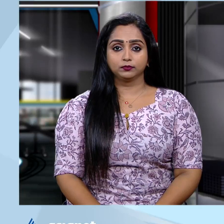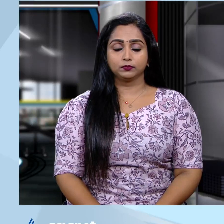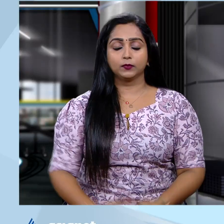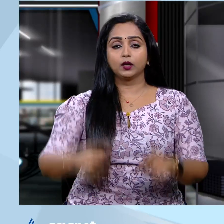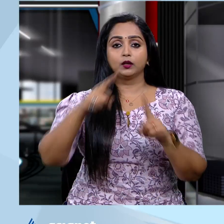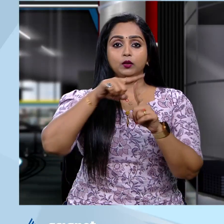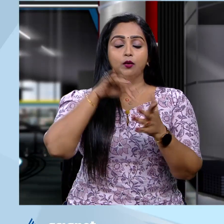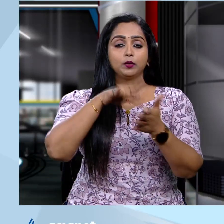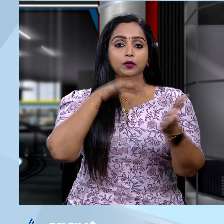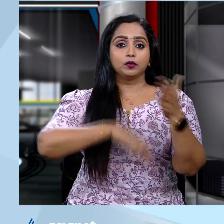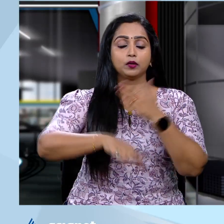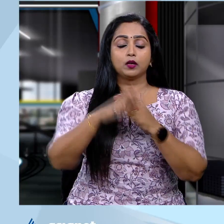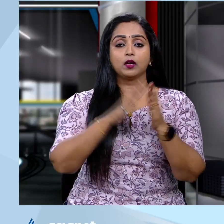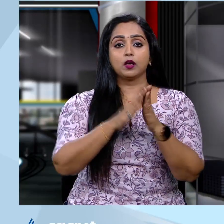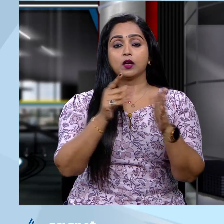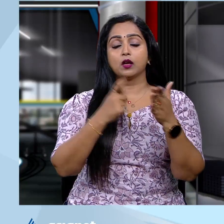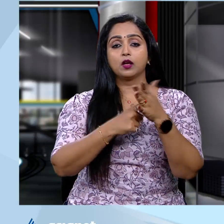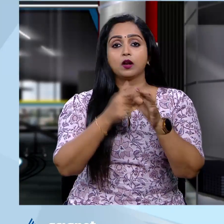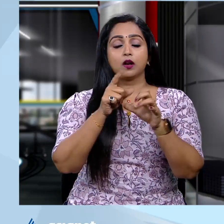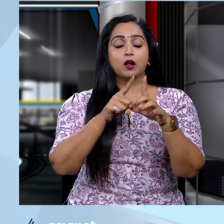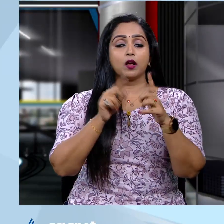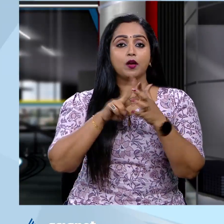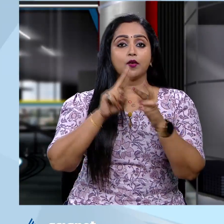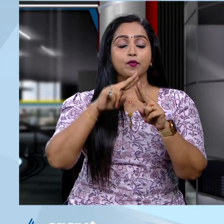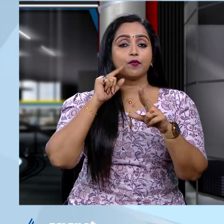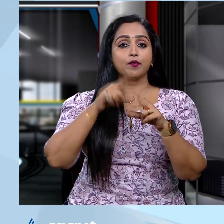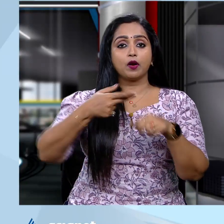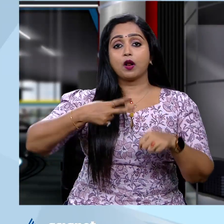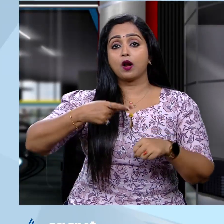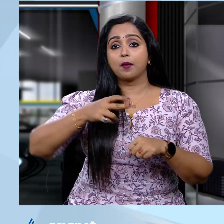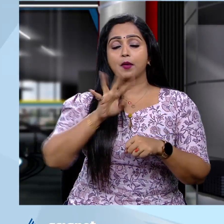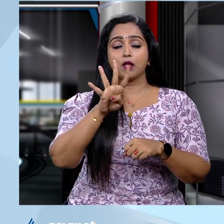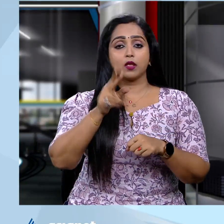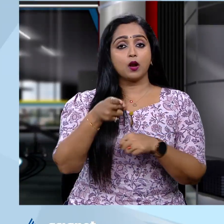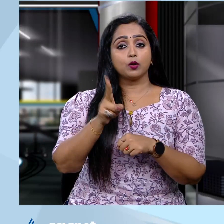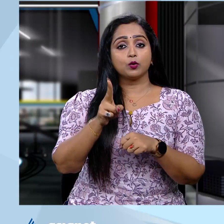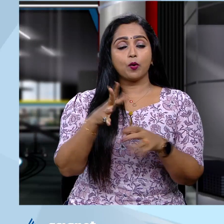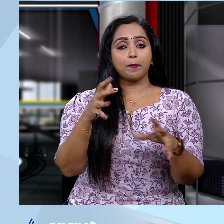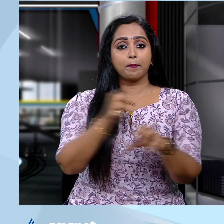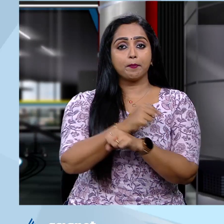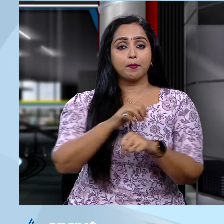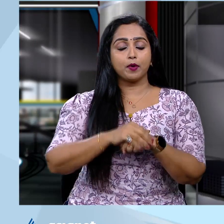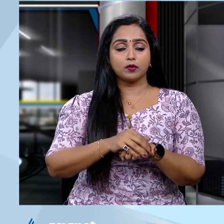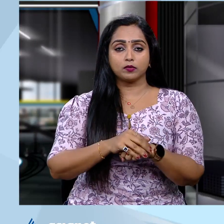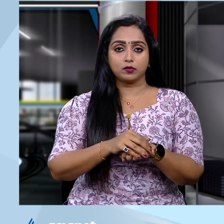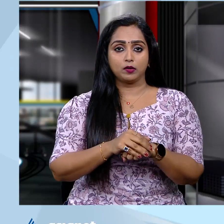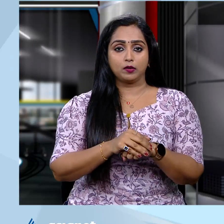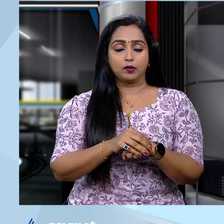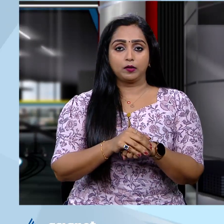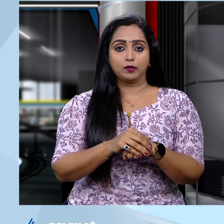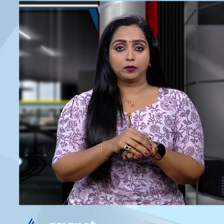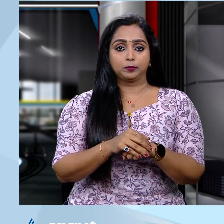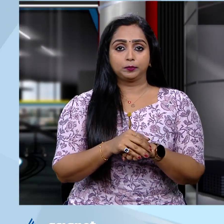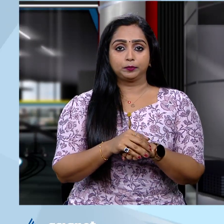തൊടുപുഴ മുട്ടം റൈഫിൾ ക്ലബിൽ നിന്ന് നാല് തോക്കുകൾ കാണാനില്ല എന്ന പരാതി. തോക്കുകളിൽ വെടിയുണ്ടകൾ നിറയ്ക്കുന്ന നാല്